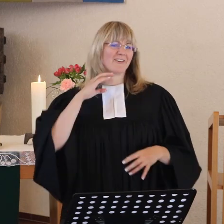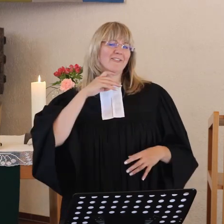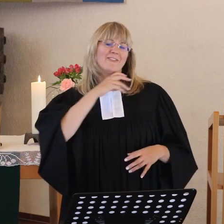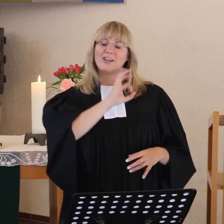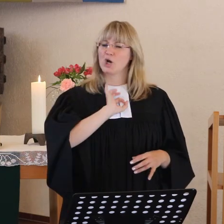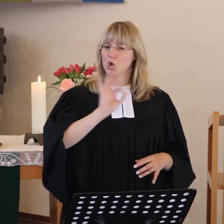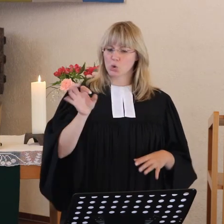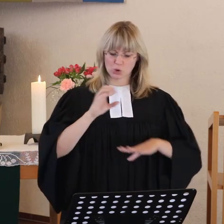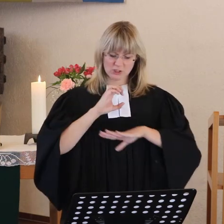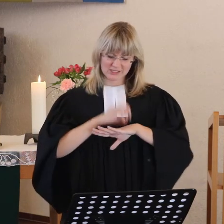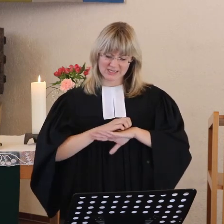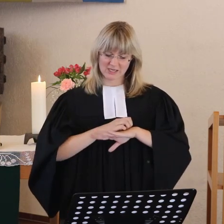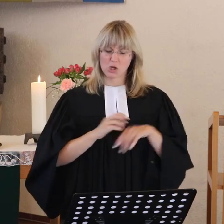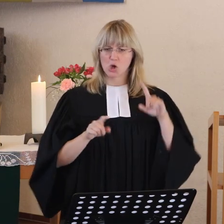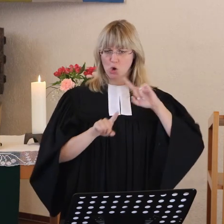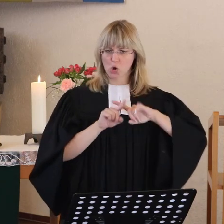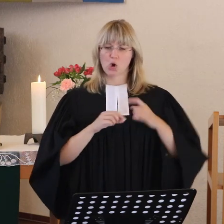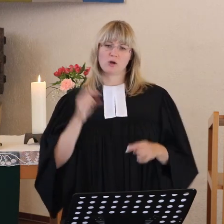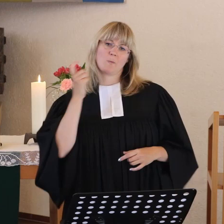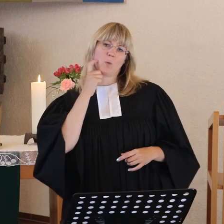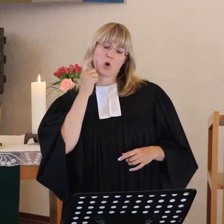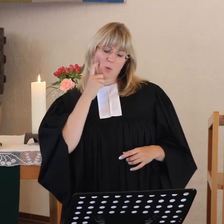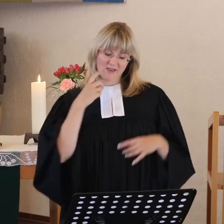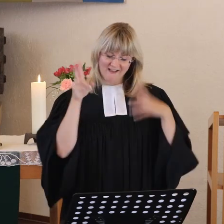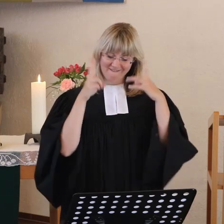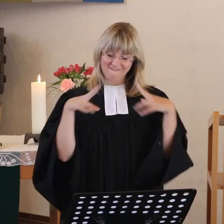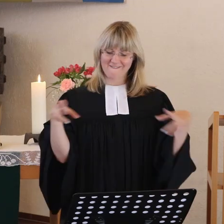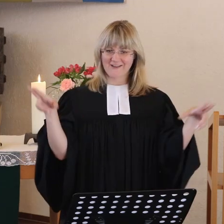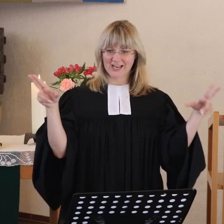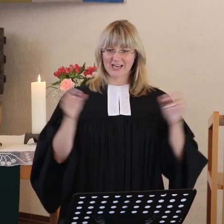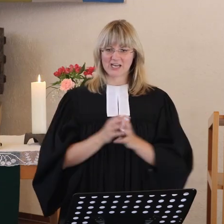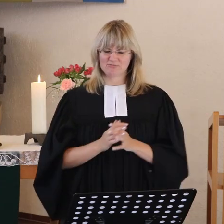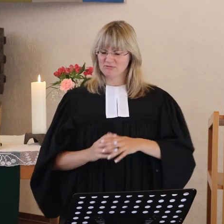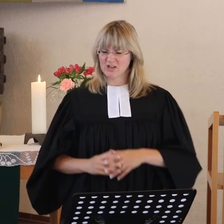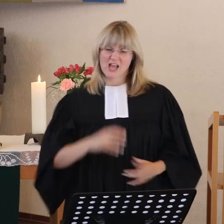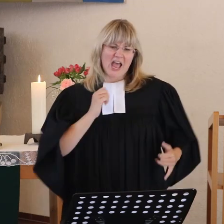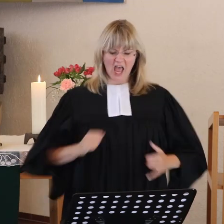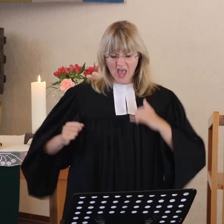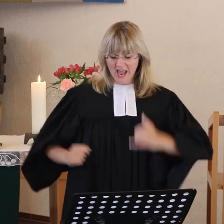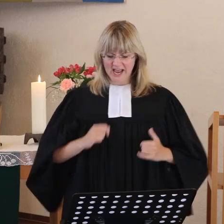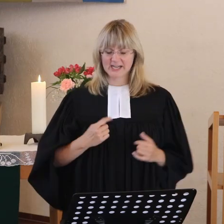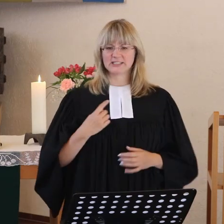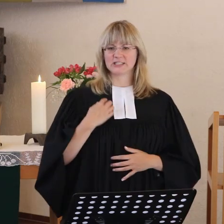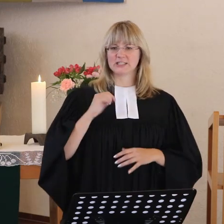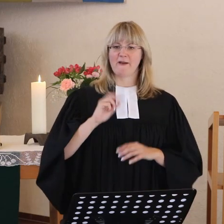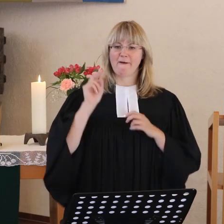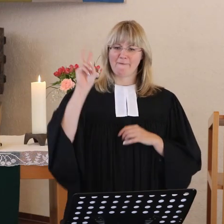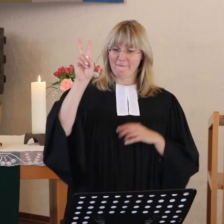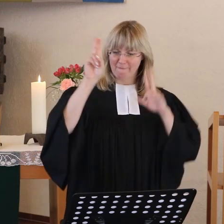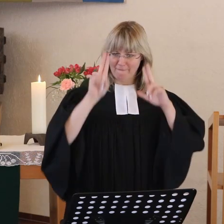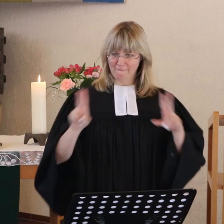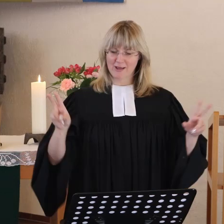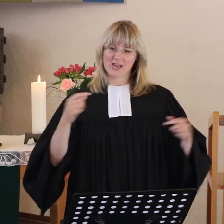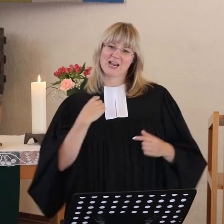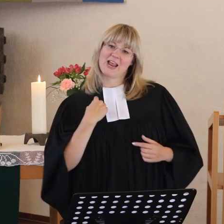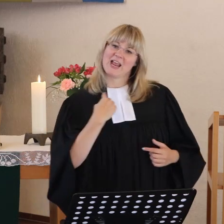bleibt, also an der Wahrheit haftet. Tut Gutes und haltet stets Ausschau nach